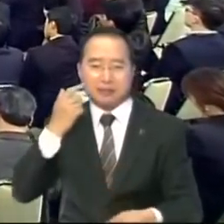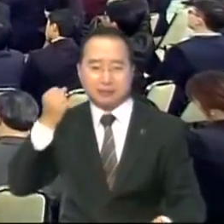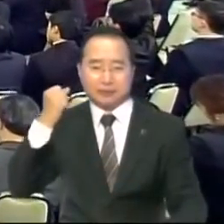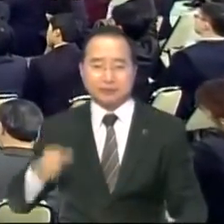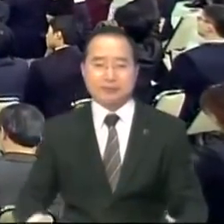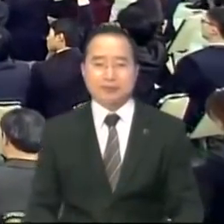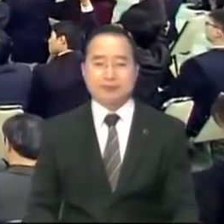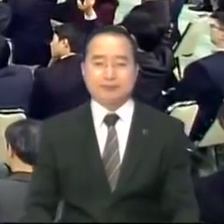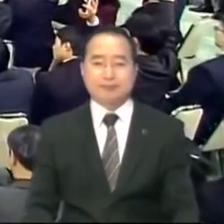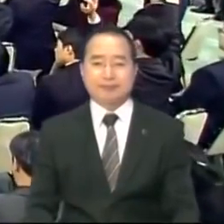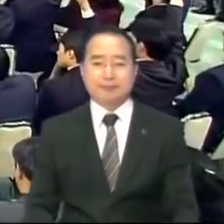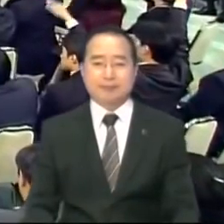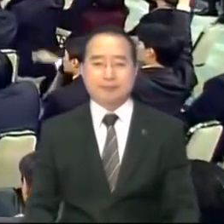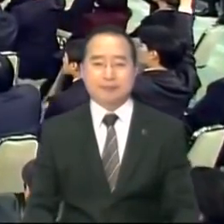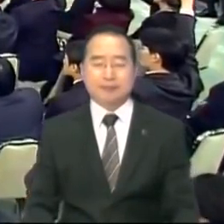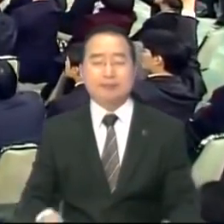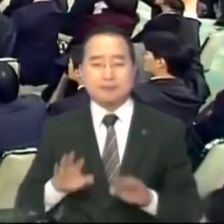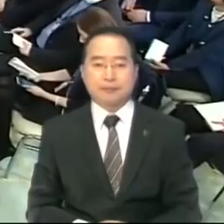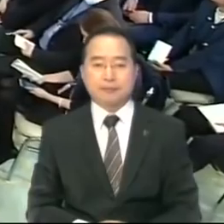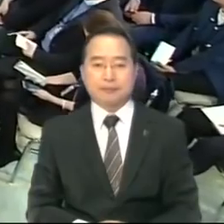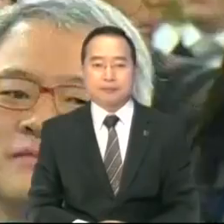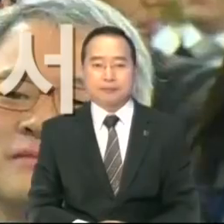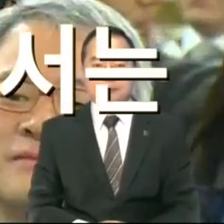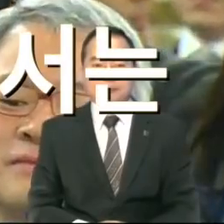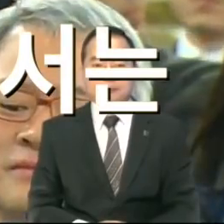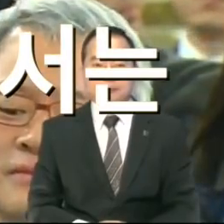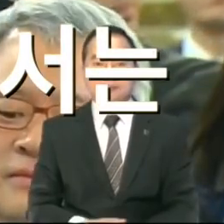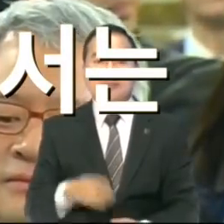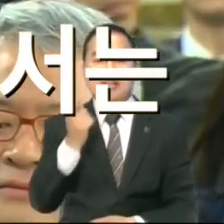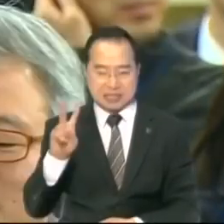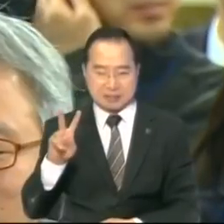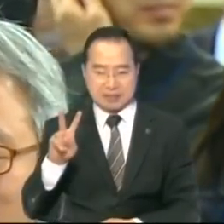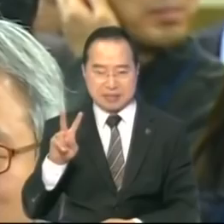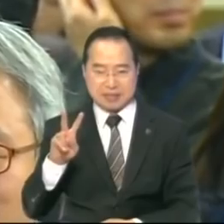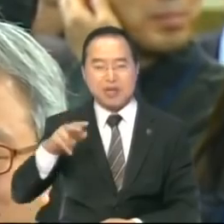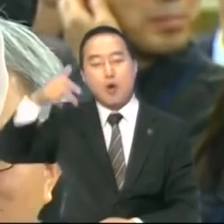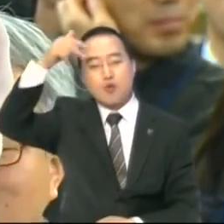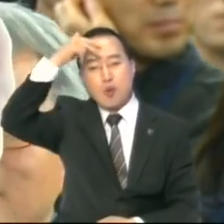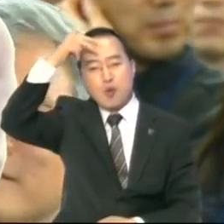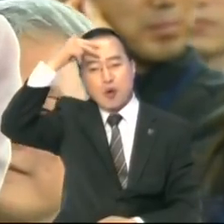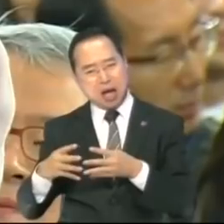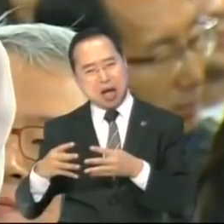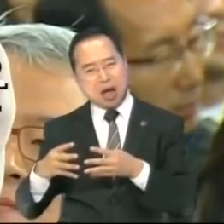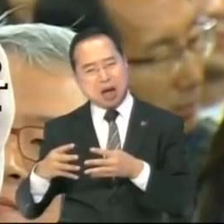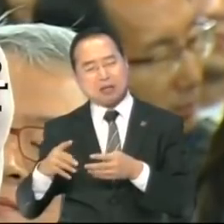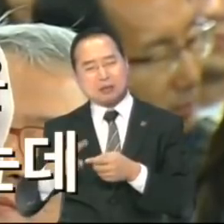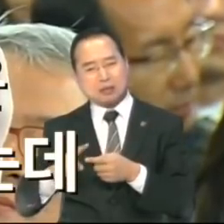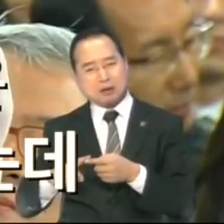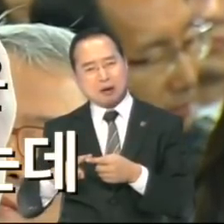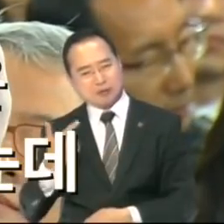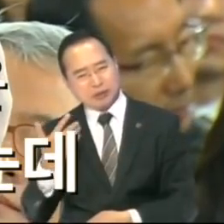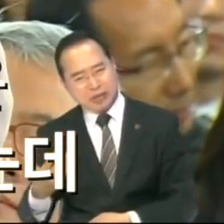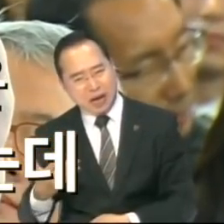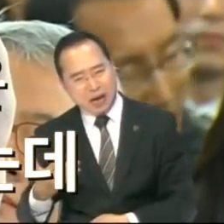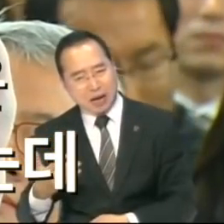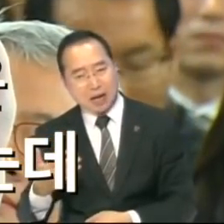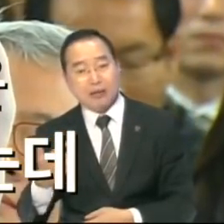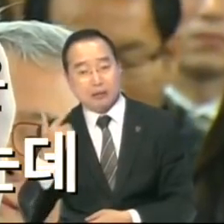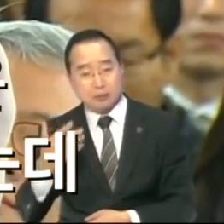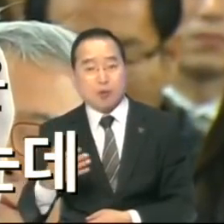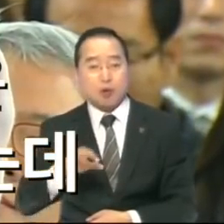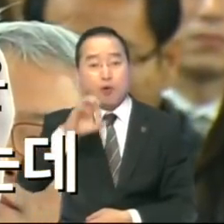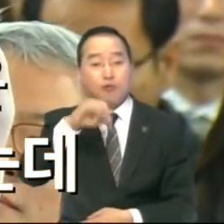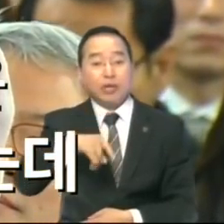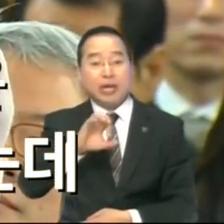질문은 한 가지씩만 해주시기 바랍니다. TV조선 최지원이라고 합니다. 그 어제 위안부 합의 발표, 청와대에 오신 위안부 할머니들 재협상이나